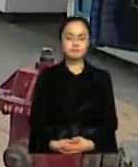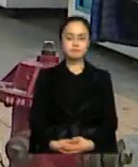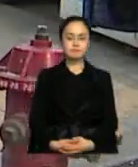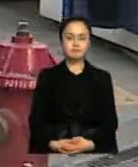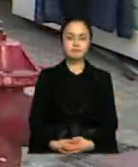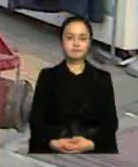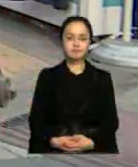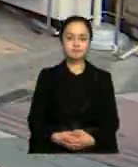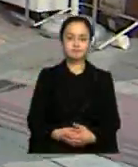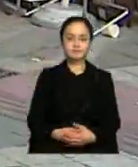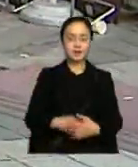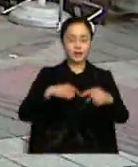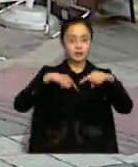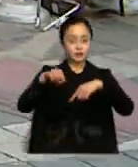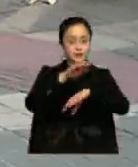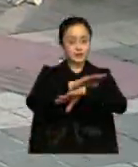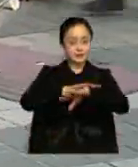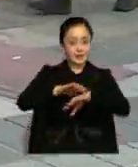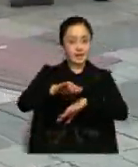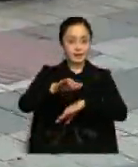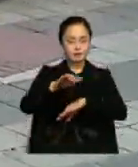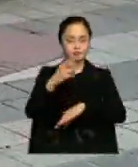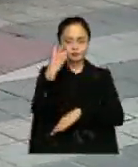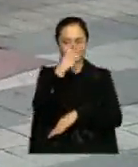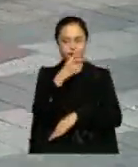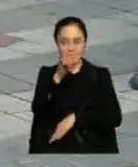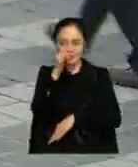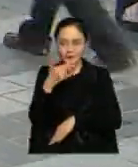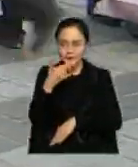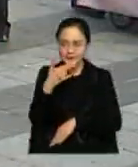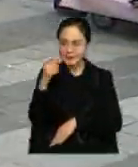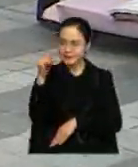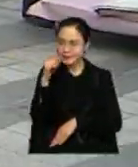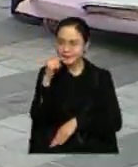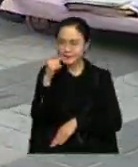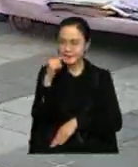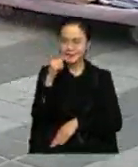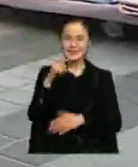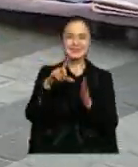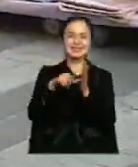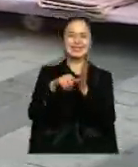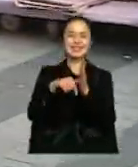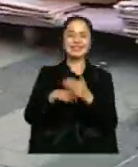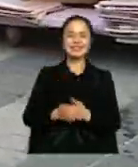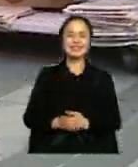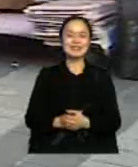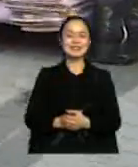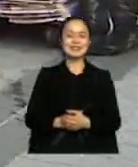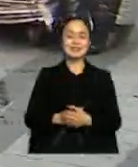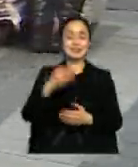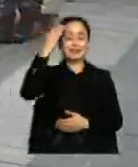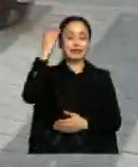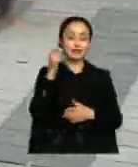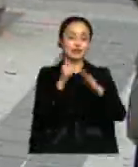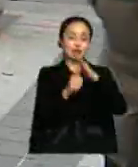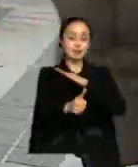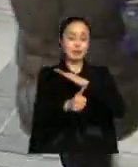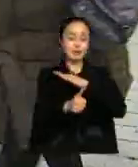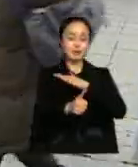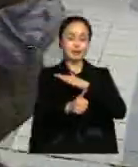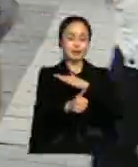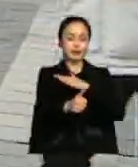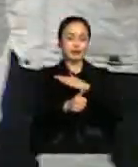보도자료 속 정책이 잘 지켜지고 있는지 점검해보는 시간, 보도자료 팩트체크입니다. 우리나라의 대표적인 전통시장인 남대문시장에는